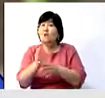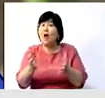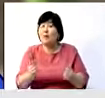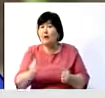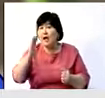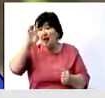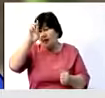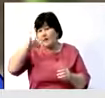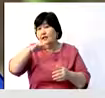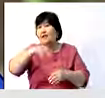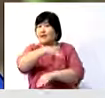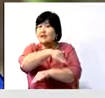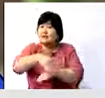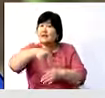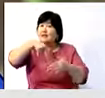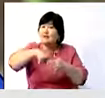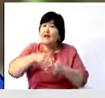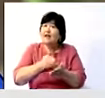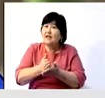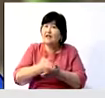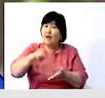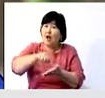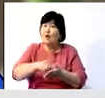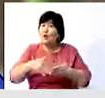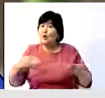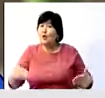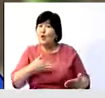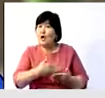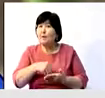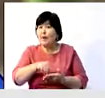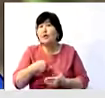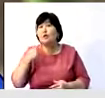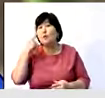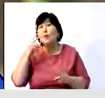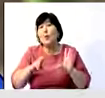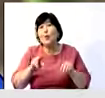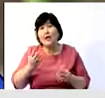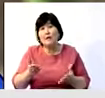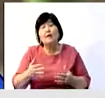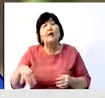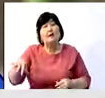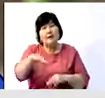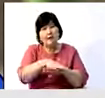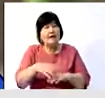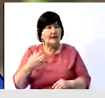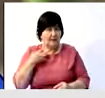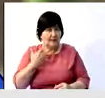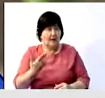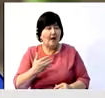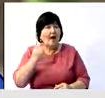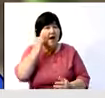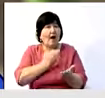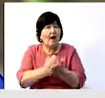елдің ішкі сыртқы саясына тікелей араласуына зор ықпалы бар деп ойлаймын. Сондықтан да сыр елінің халқы,